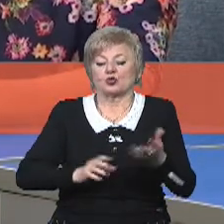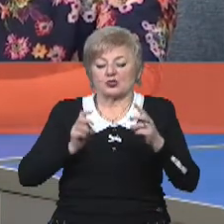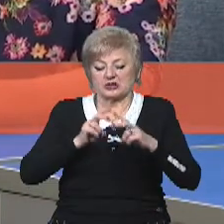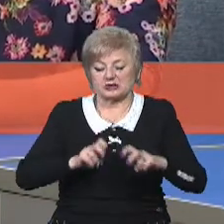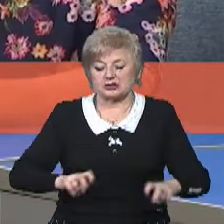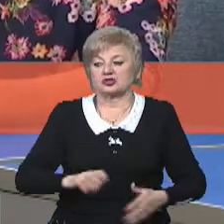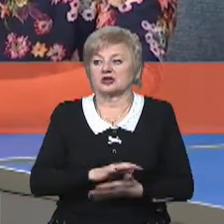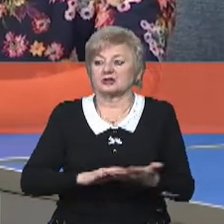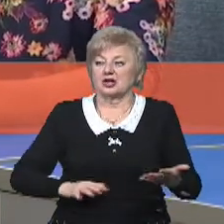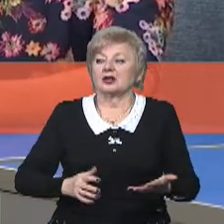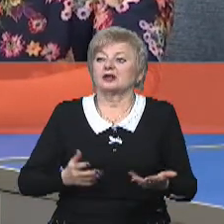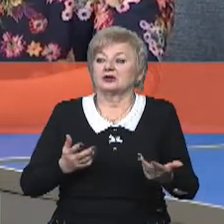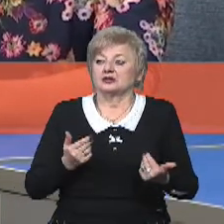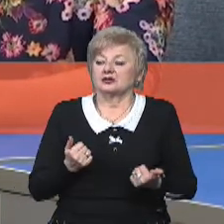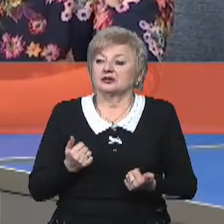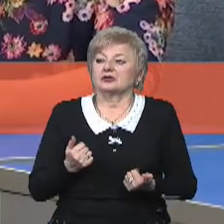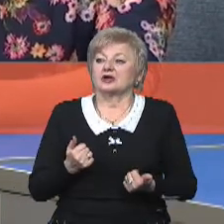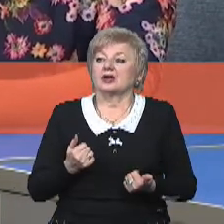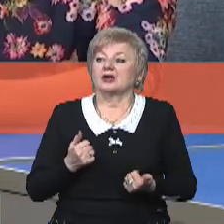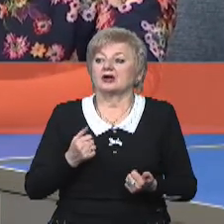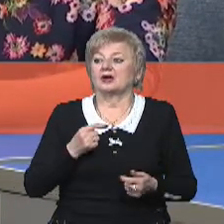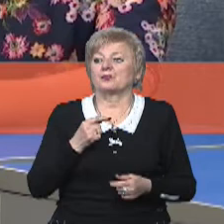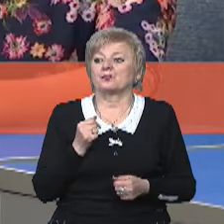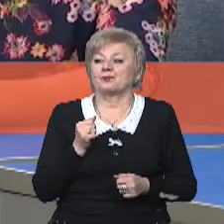надалі. Так, як вже говорилось раніше, що